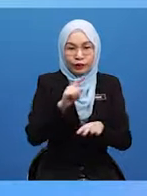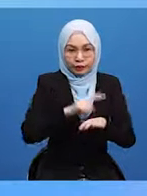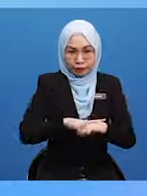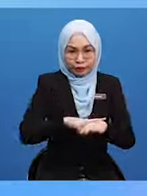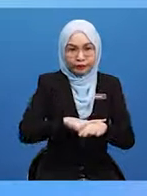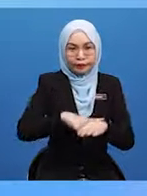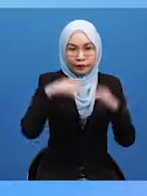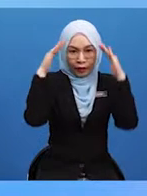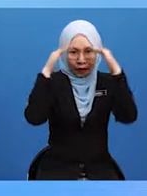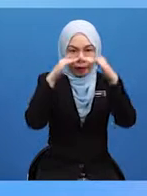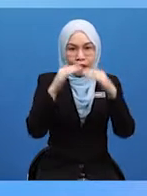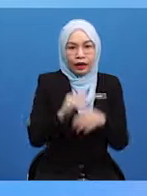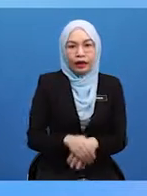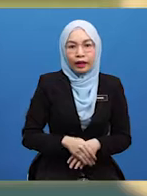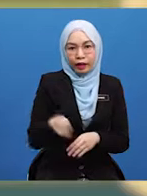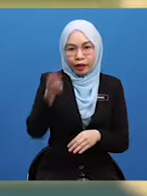Kundasang, Sabah.